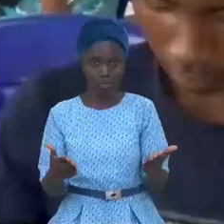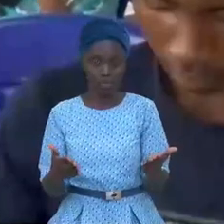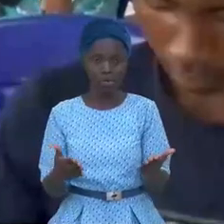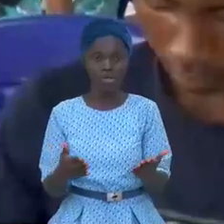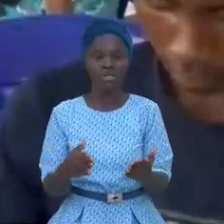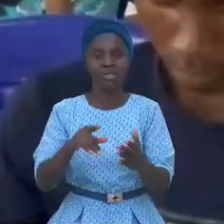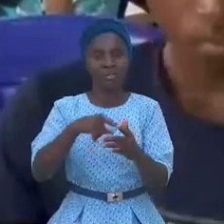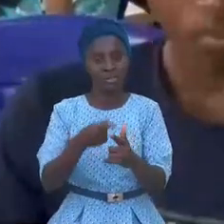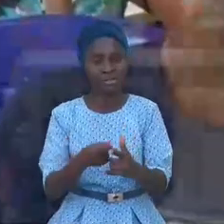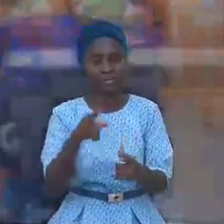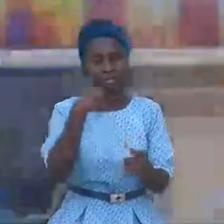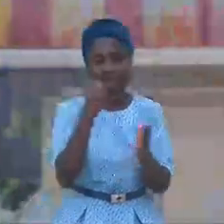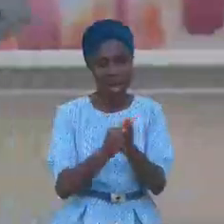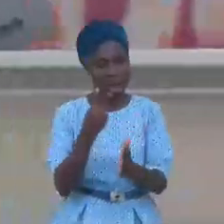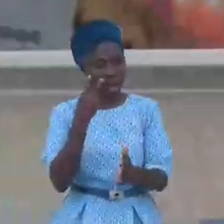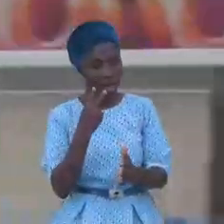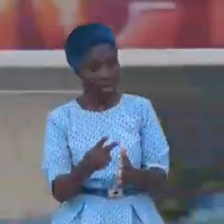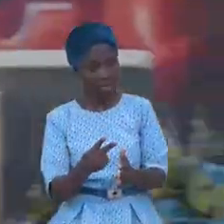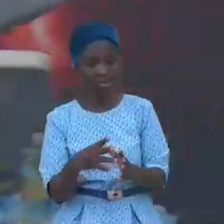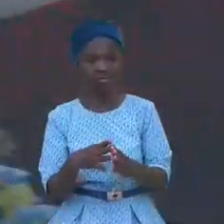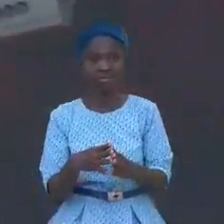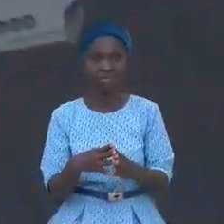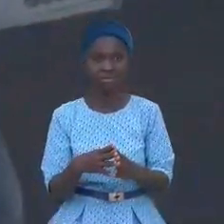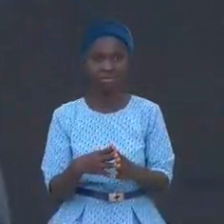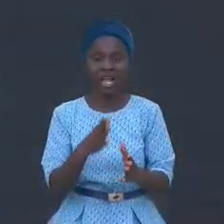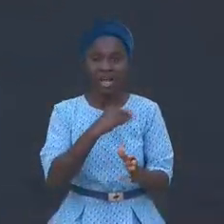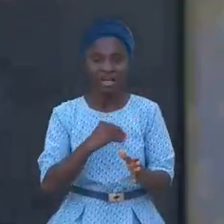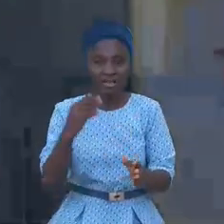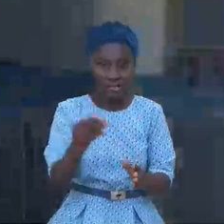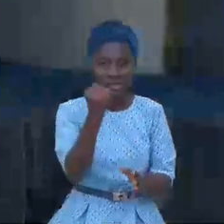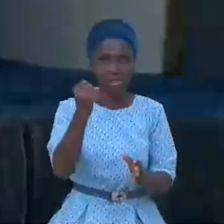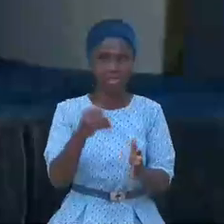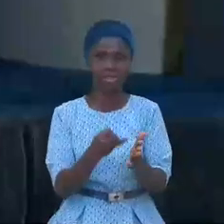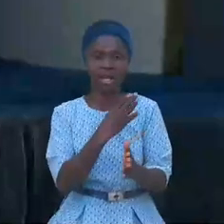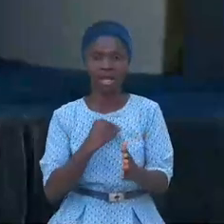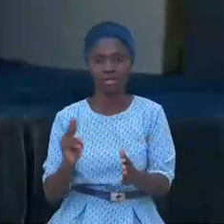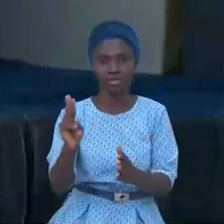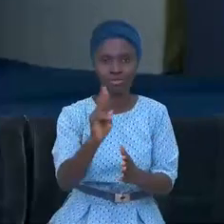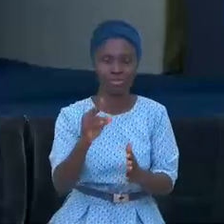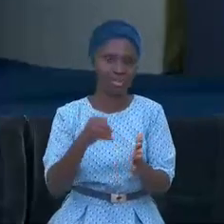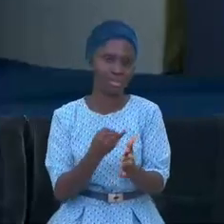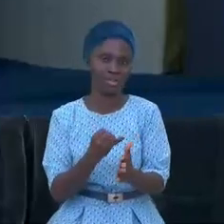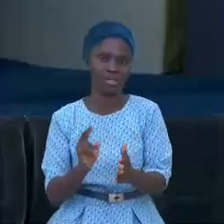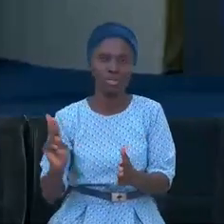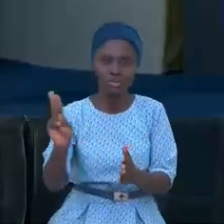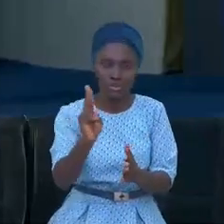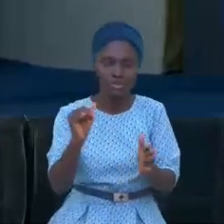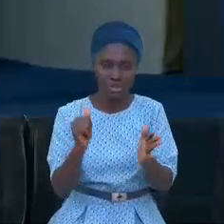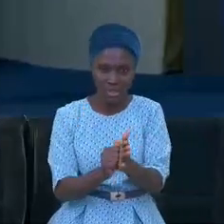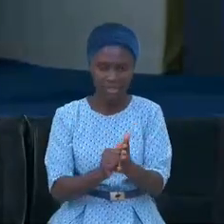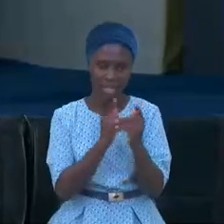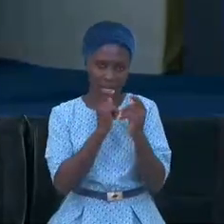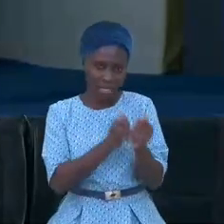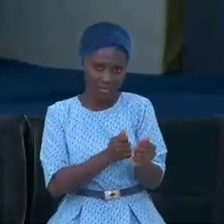tu diras, ah, regardez ceci. Ne regarde pas seulement. Prends ça, utilise-le. Utilise ce don.